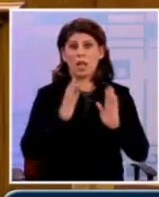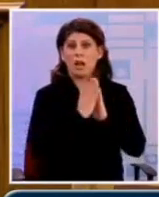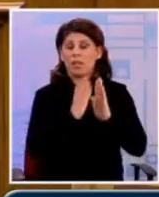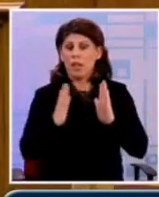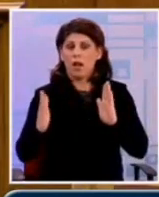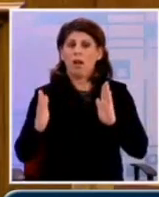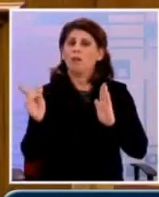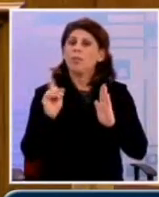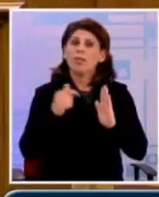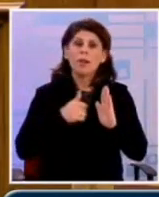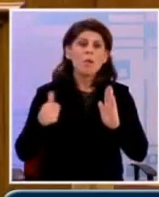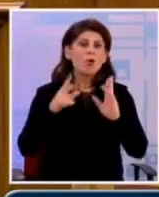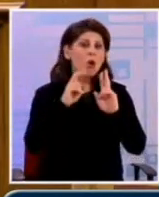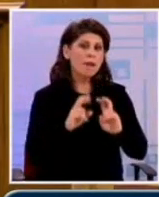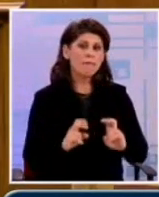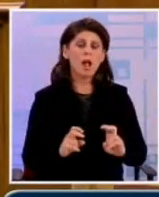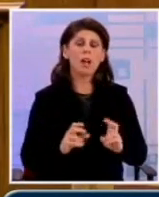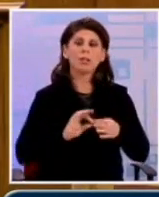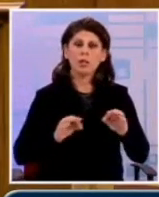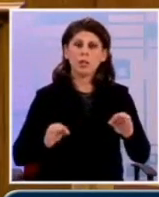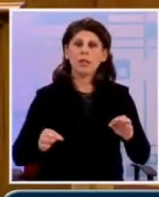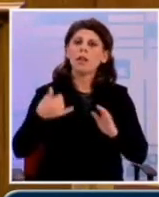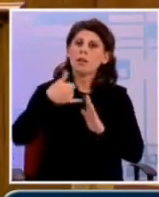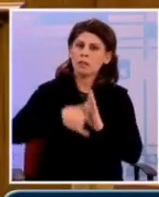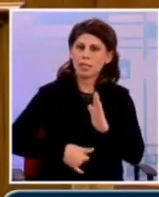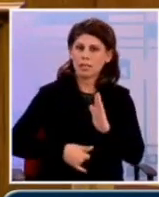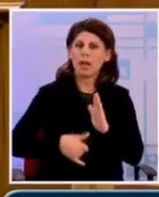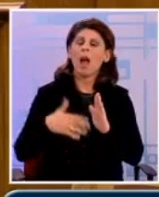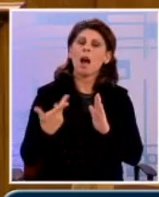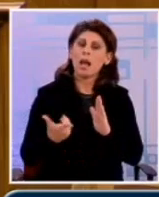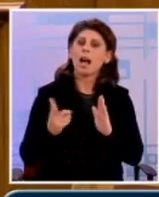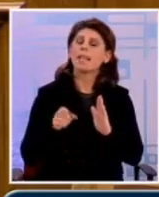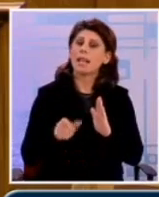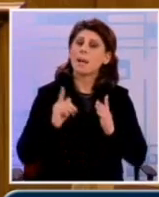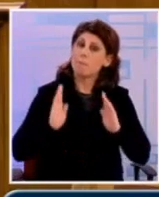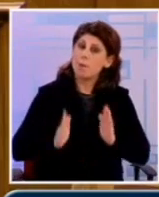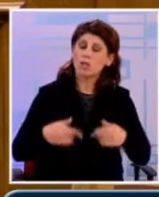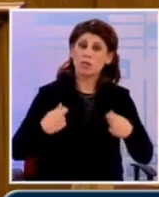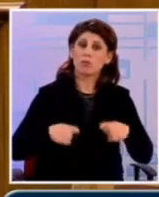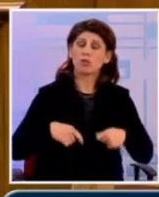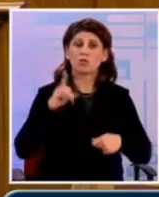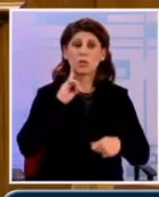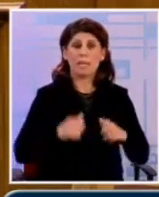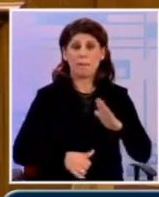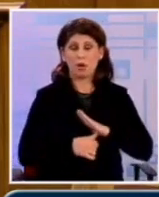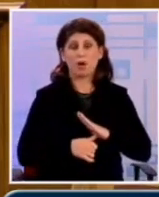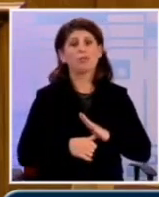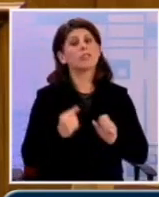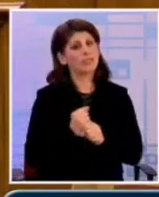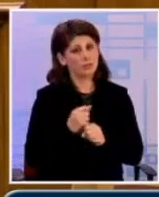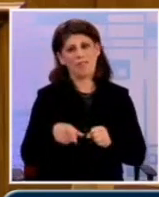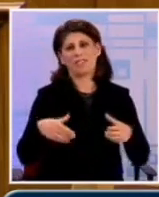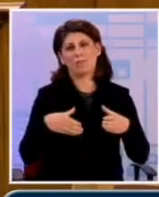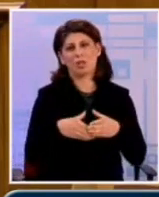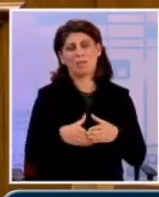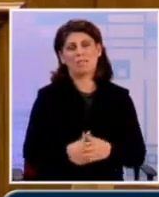τα οποία δεν είναι μόνο για έρευνα ιστορική και ουσιαστική, αλλά για να μπορέσουν να εμπλουτίσουν, κυρία Πρόεδρε, το έργο αυτής της